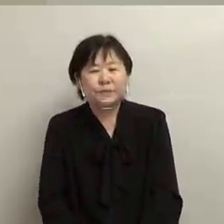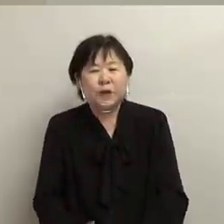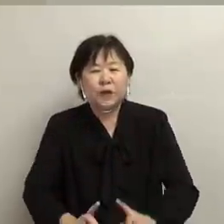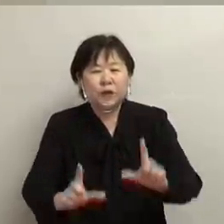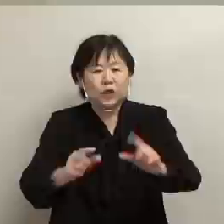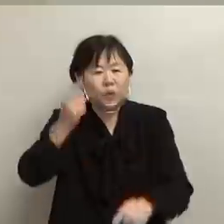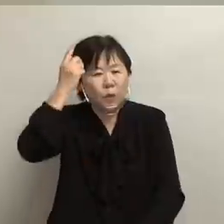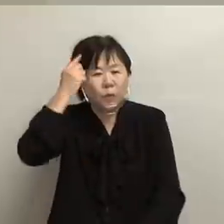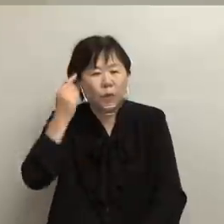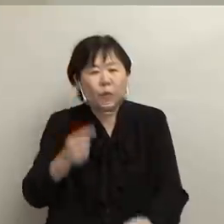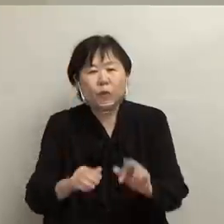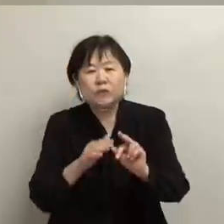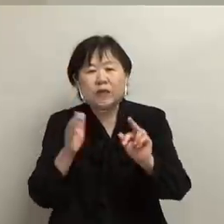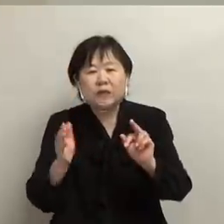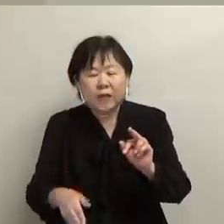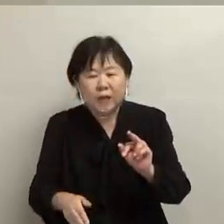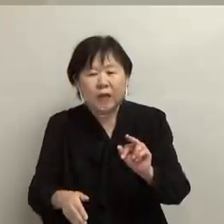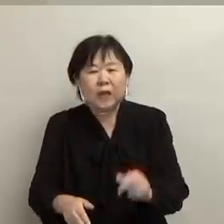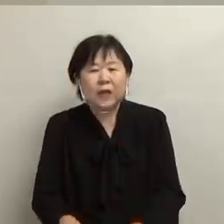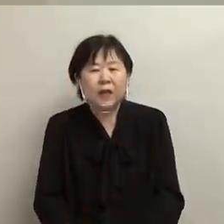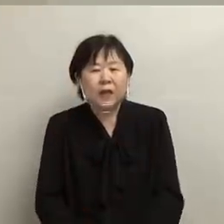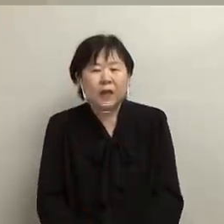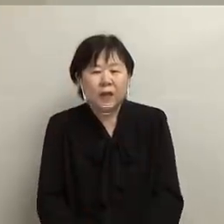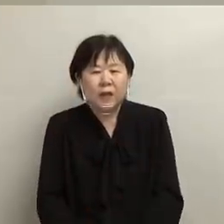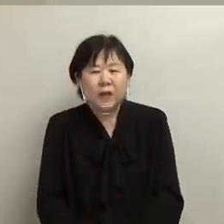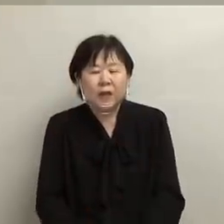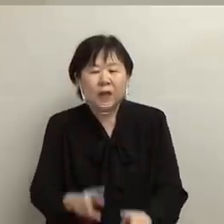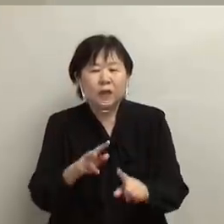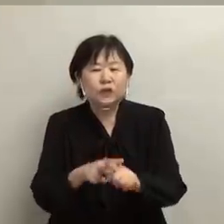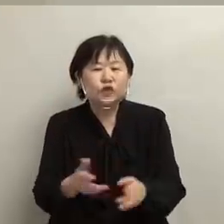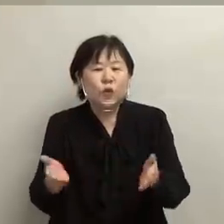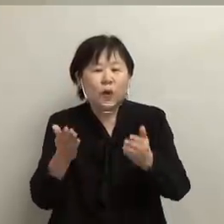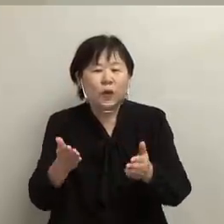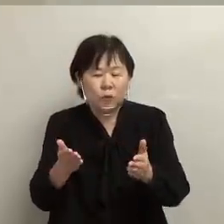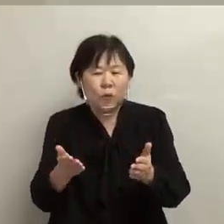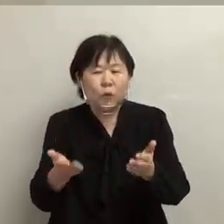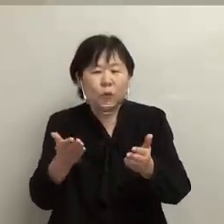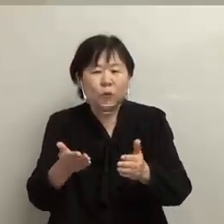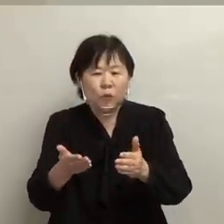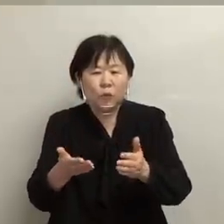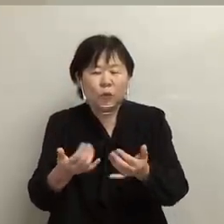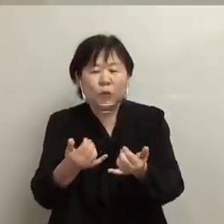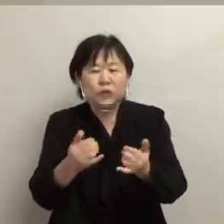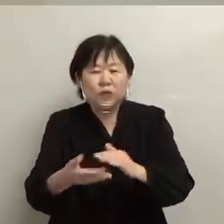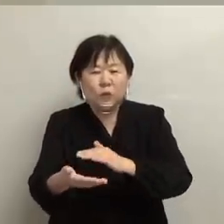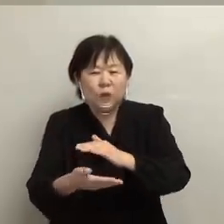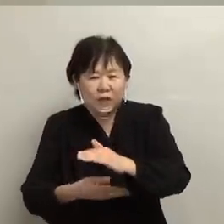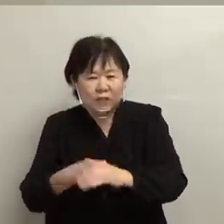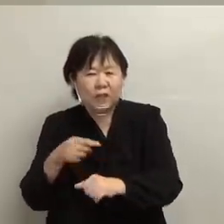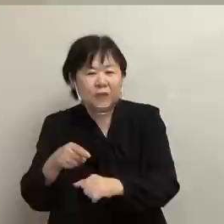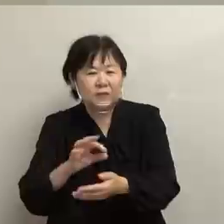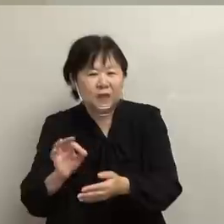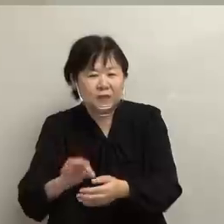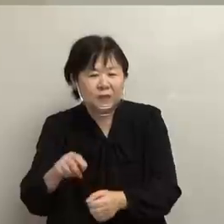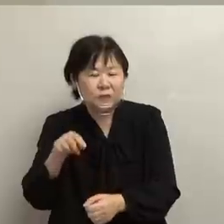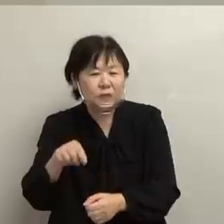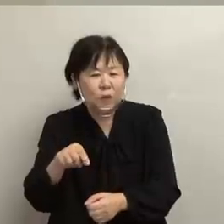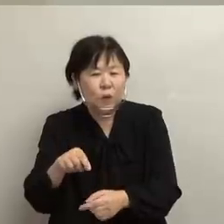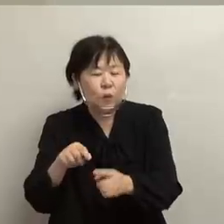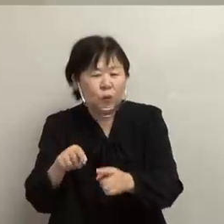もセンターですが会場として使用している小学校校舎に隣接する体育館がありますがここ新たに